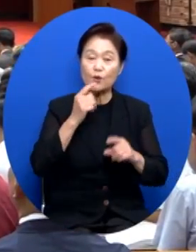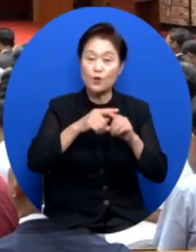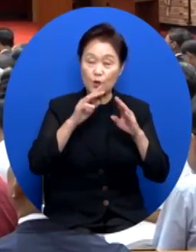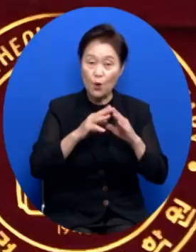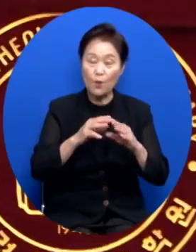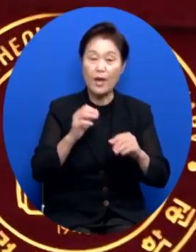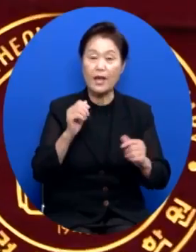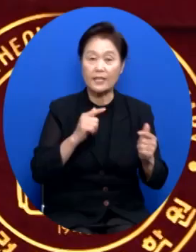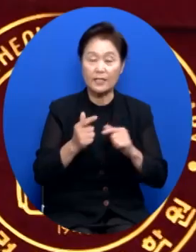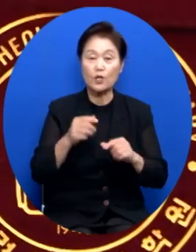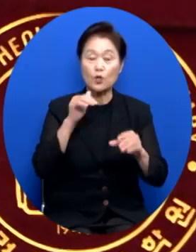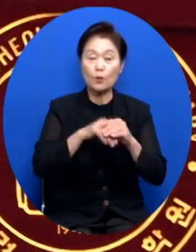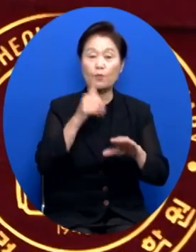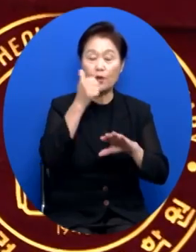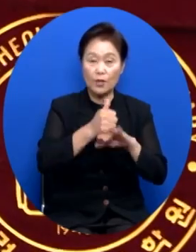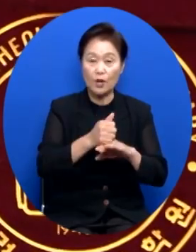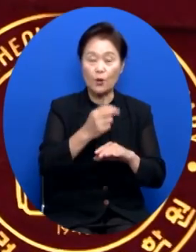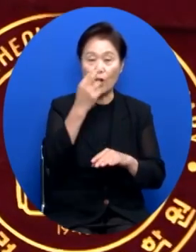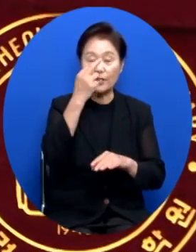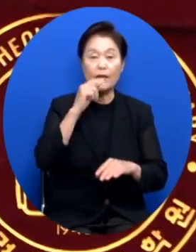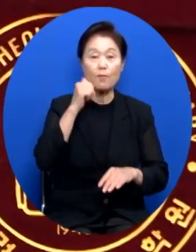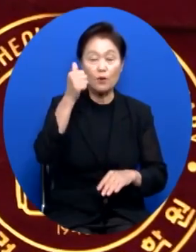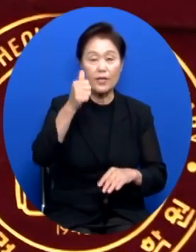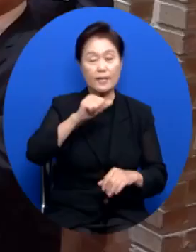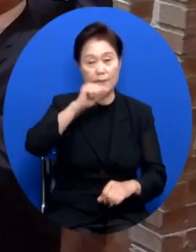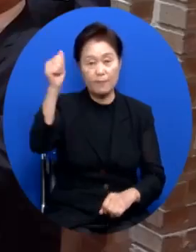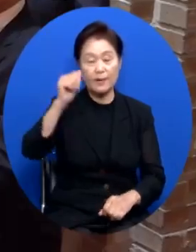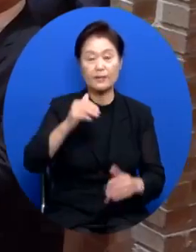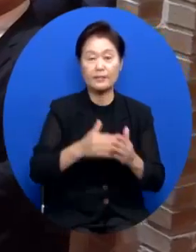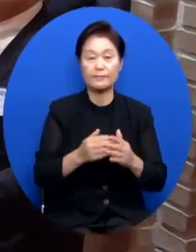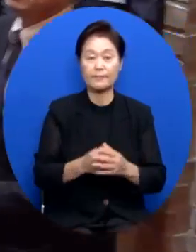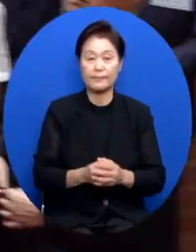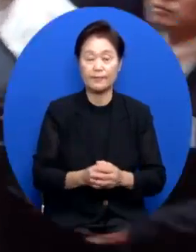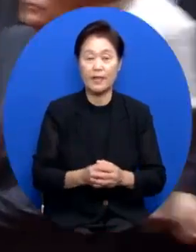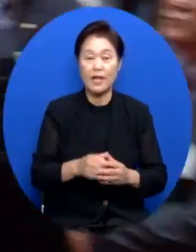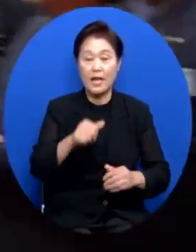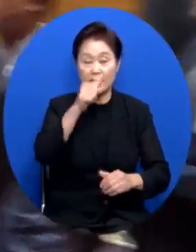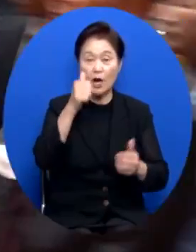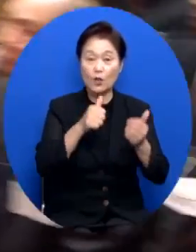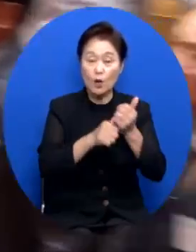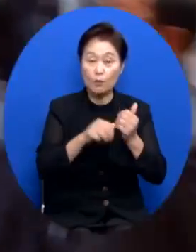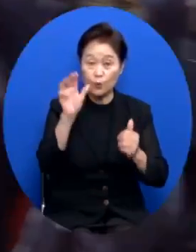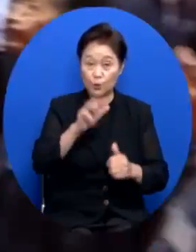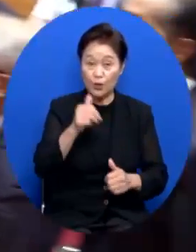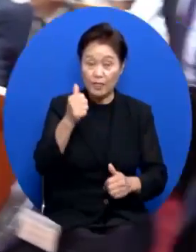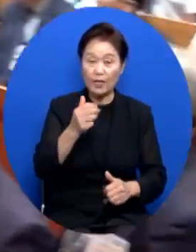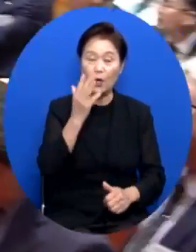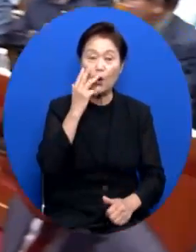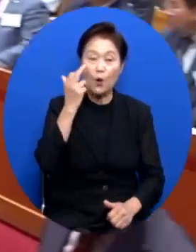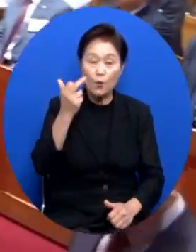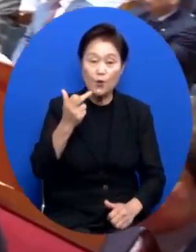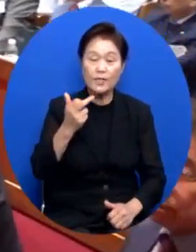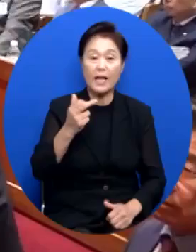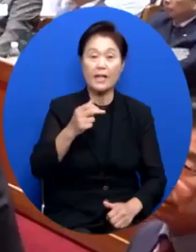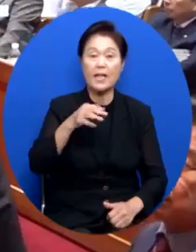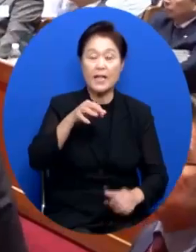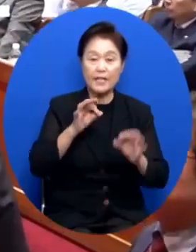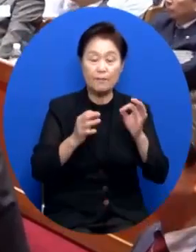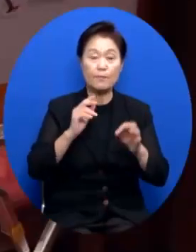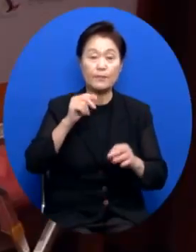나왔고, 투표 결과 최성은 목사가 당선됐습니다. 장로 부총회장에는 울산 한빛교회 김승렬